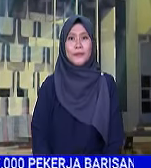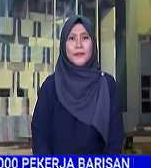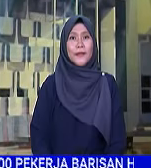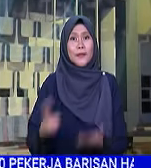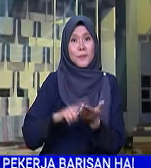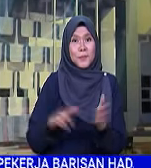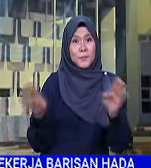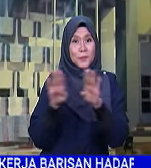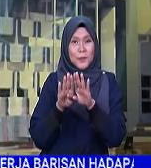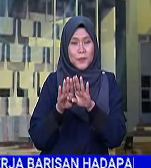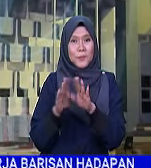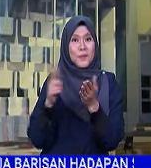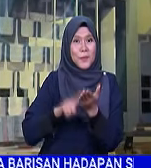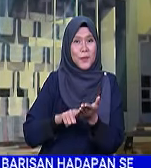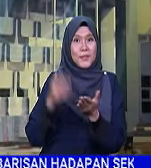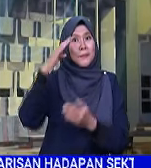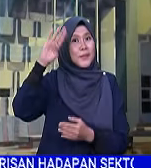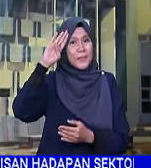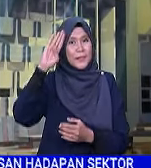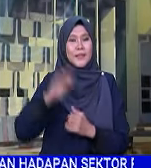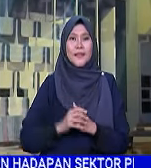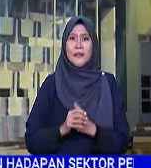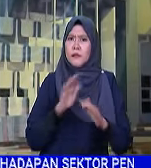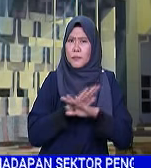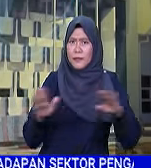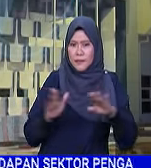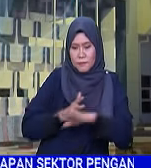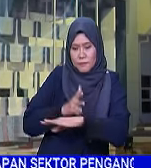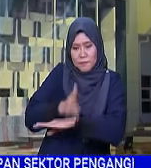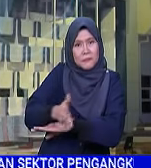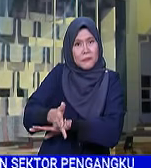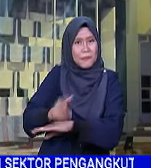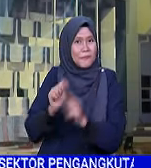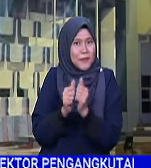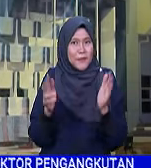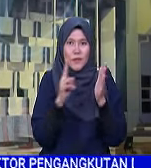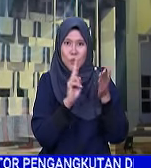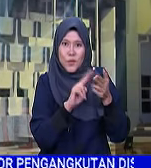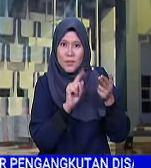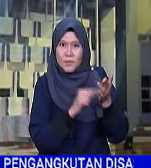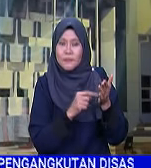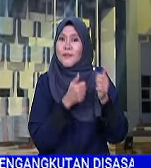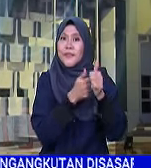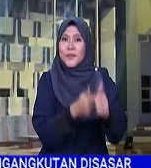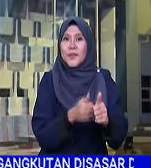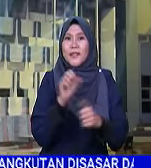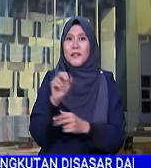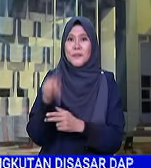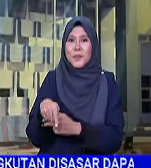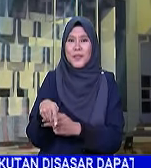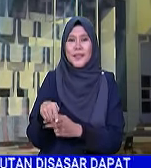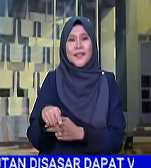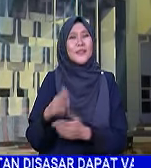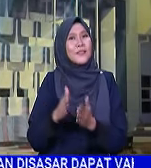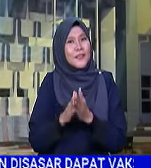Laporan itu menutup perkembangan dari Perlis. Saudara, jangan rentas negeri tanpa kebenaran, patuhi SOP yang telah ditetapkan.